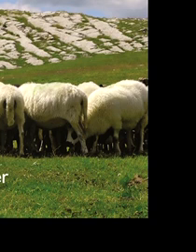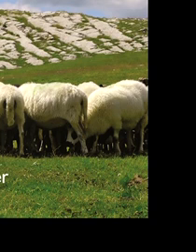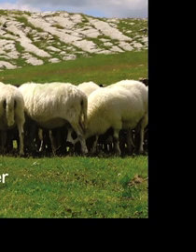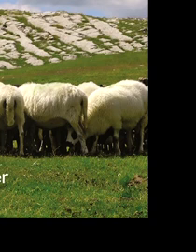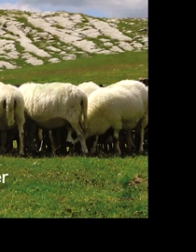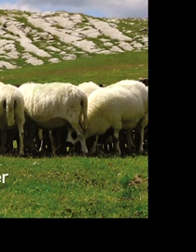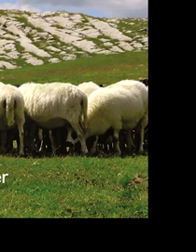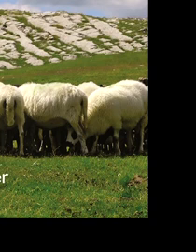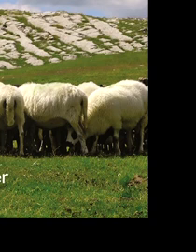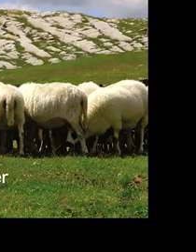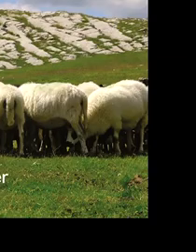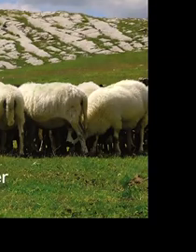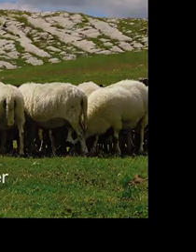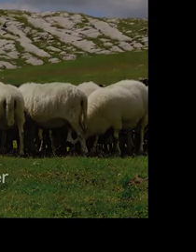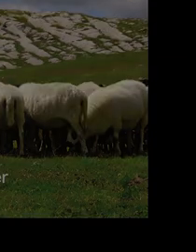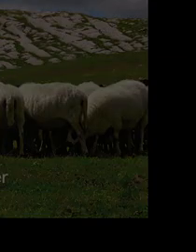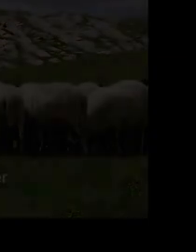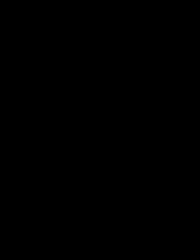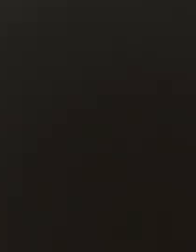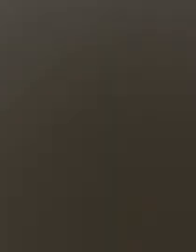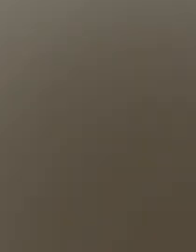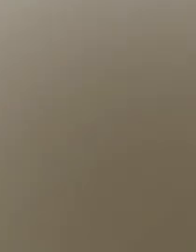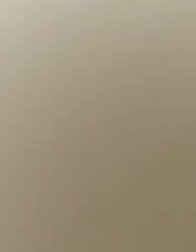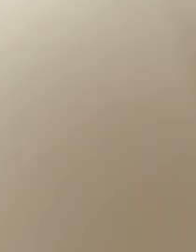Dziękuje za